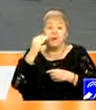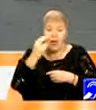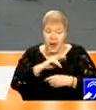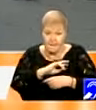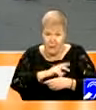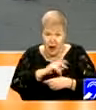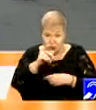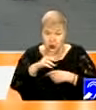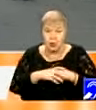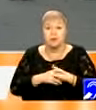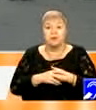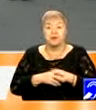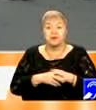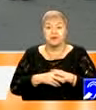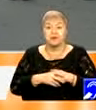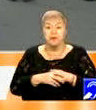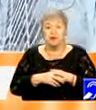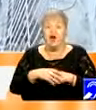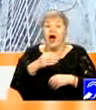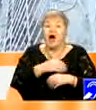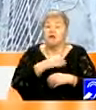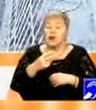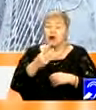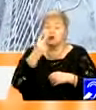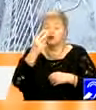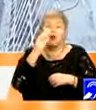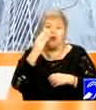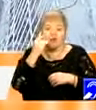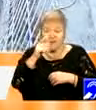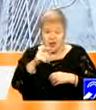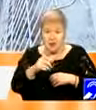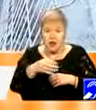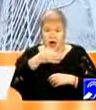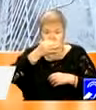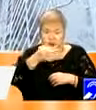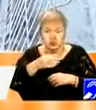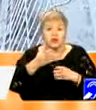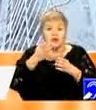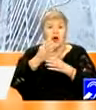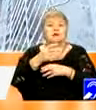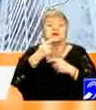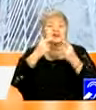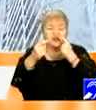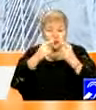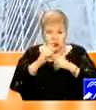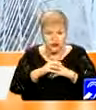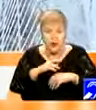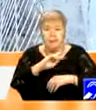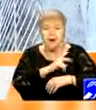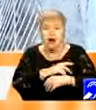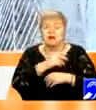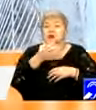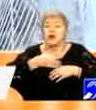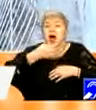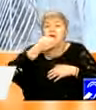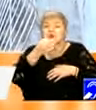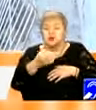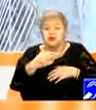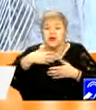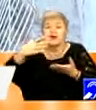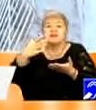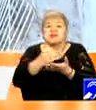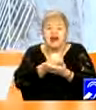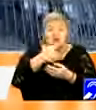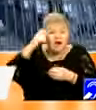cum susține avocatul celor două familii, în cursul acestei discuții martorul ar fi asigurat că va salva